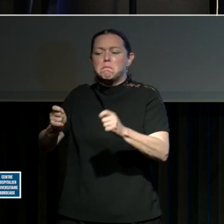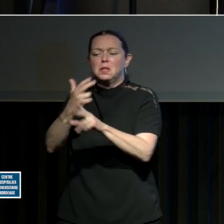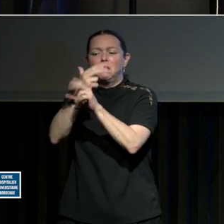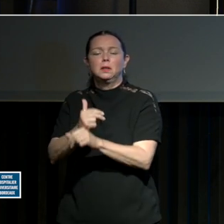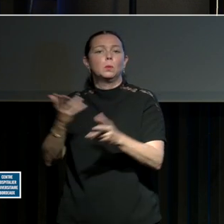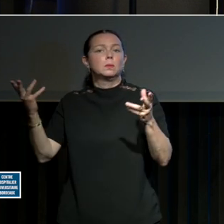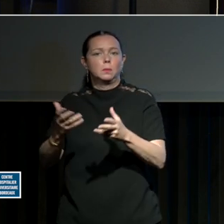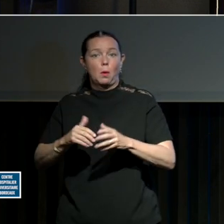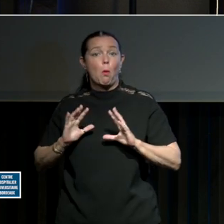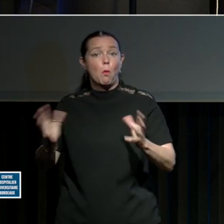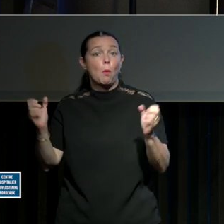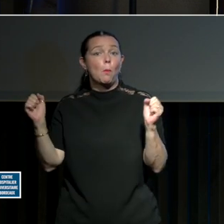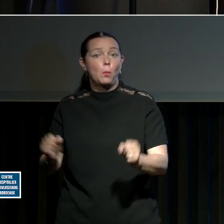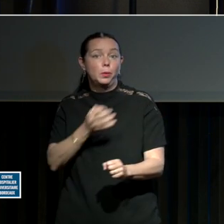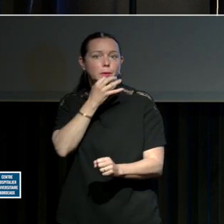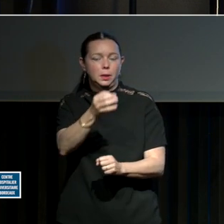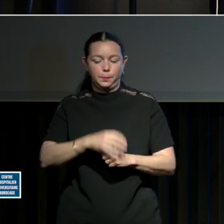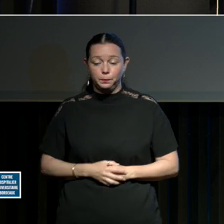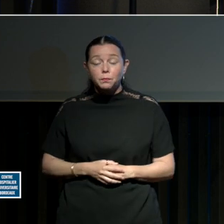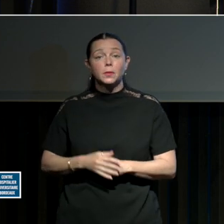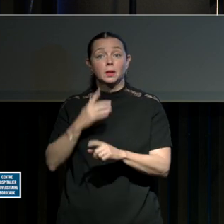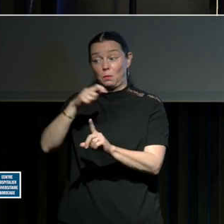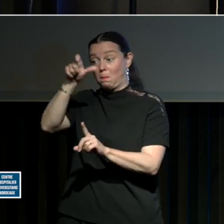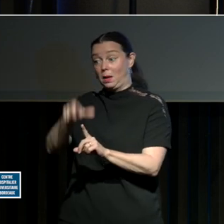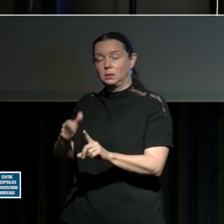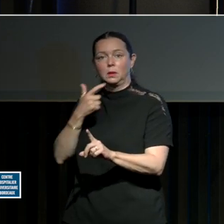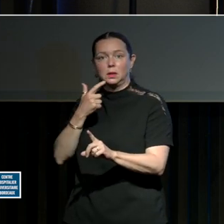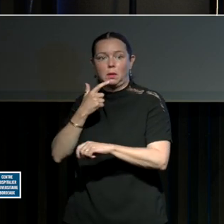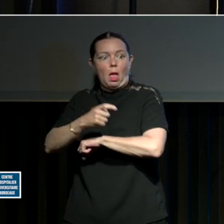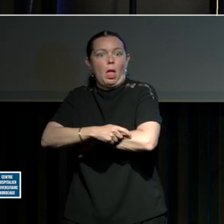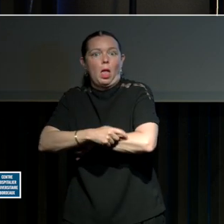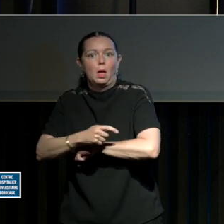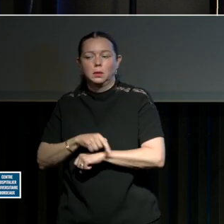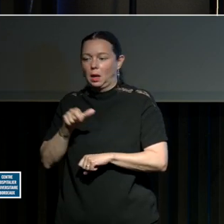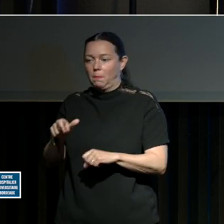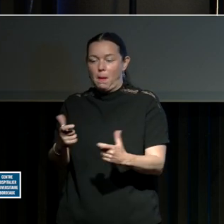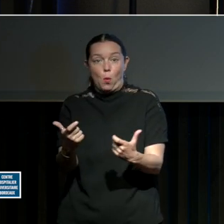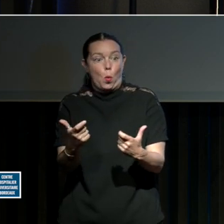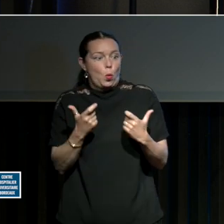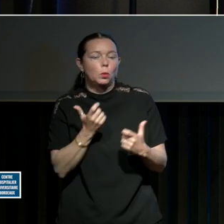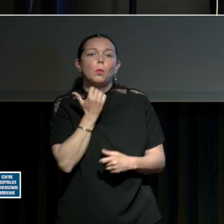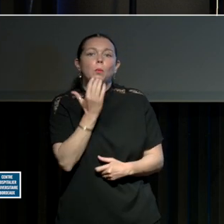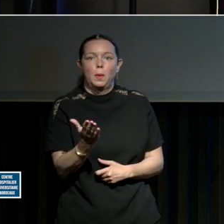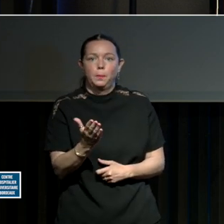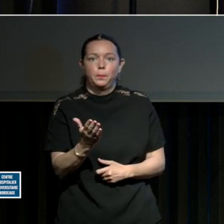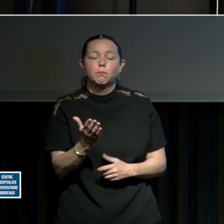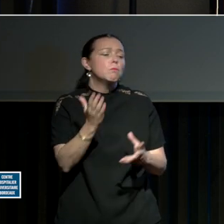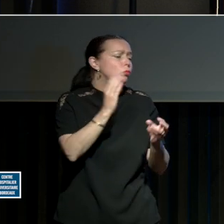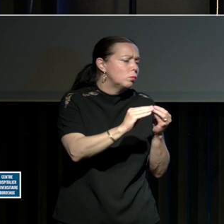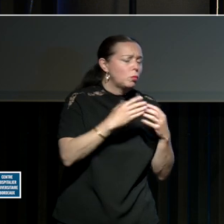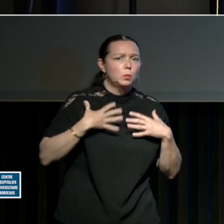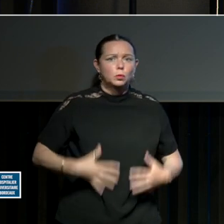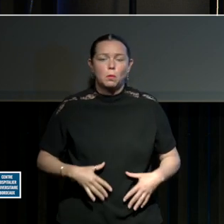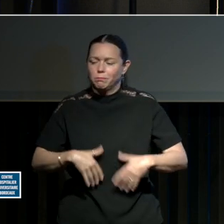addiction peut être définie par la perte de contrôle de l'usage de substances, d'une substance ou d'un